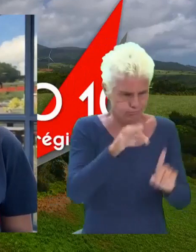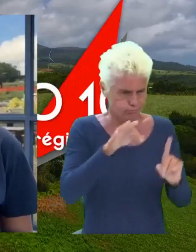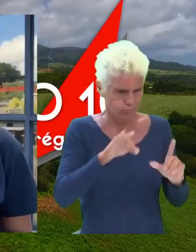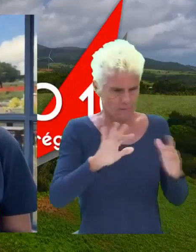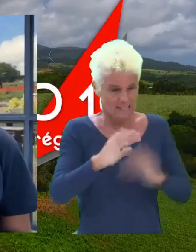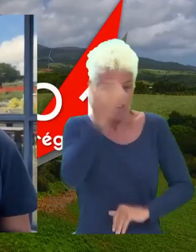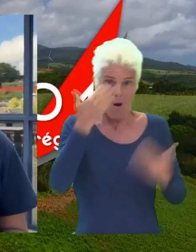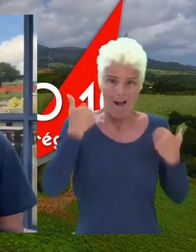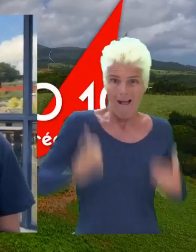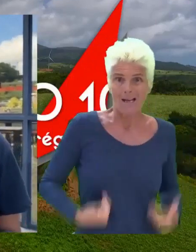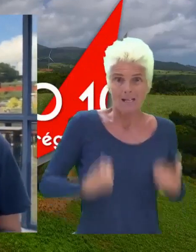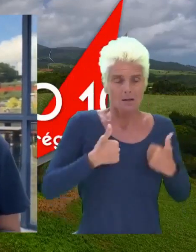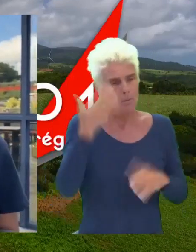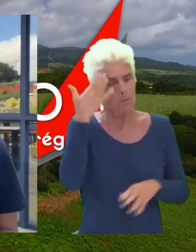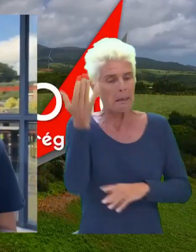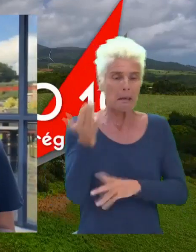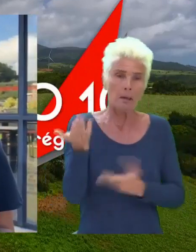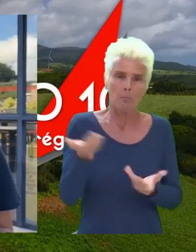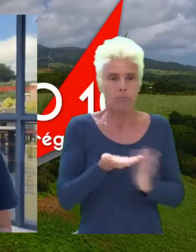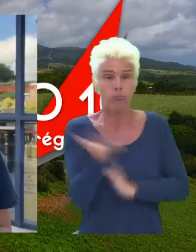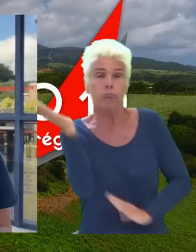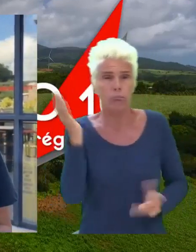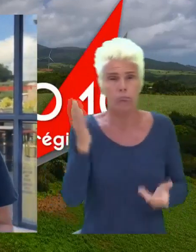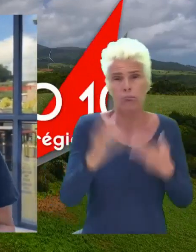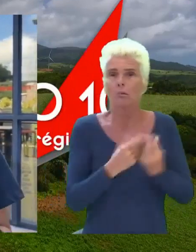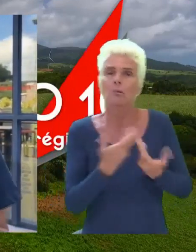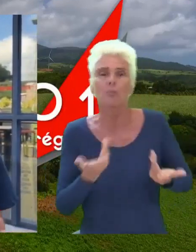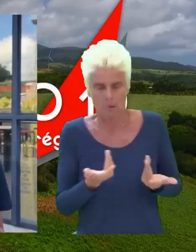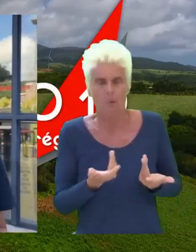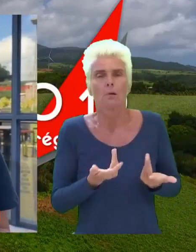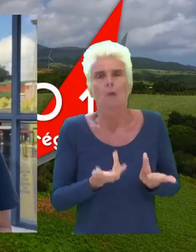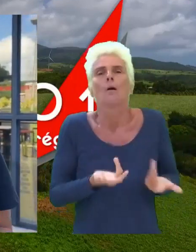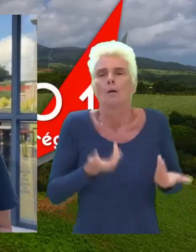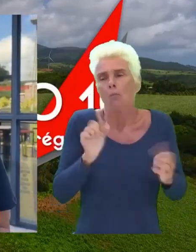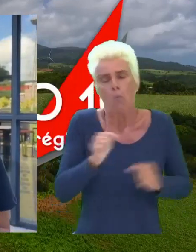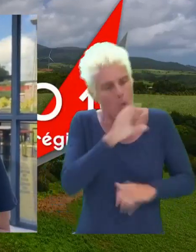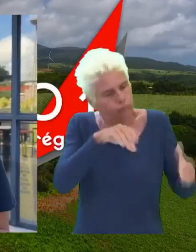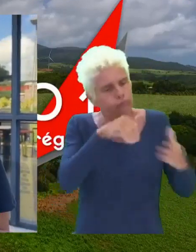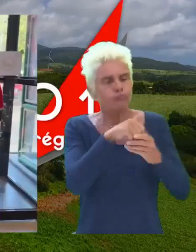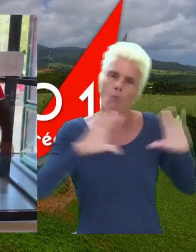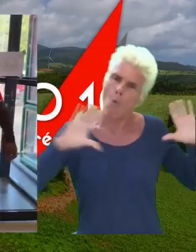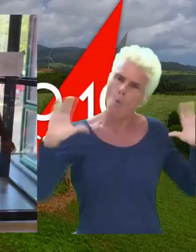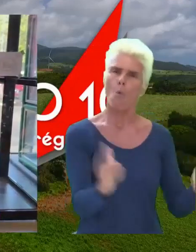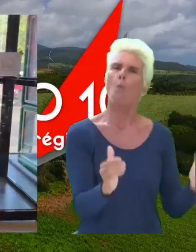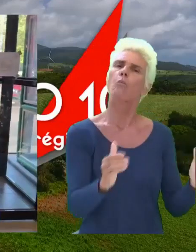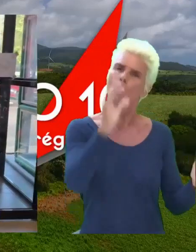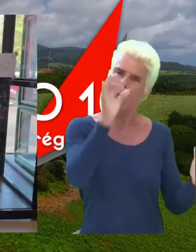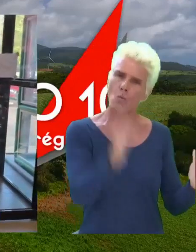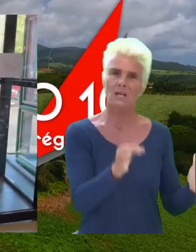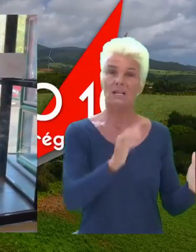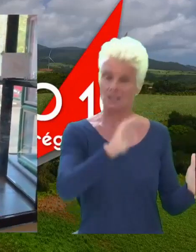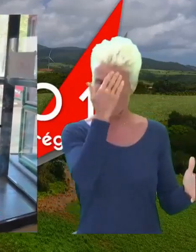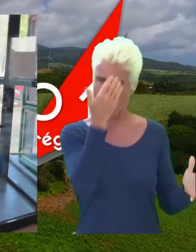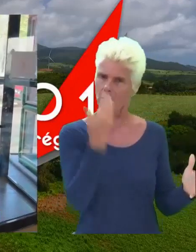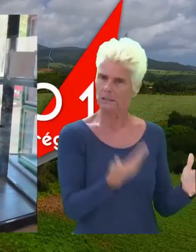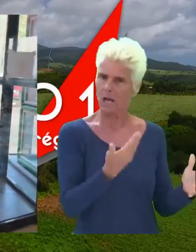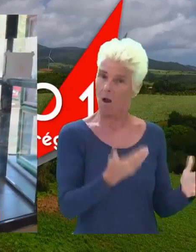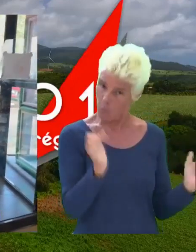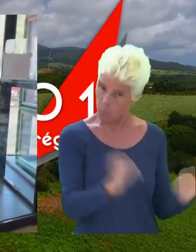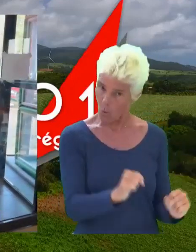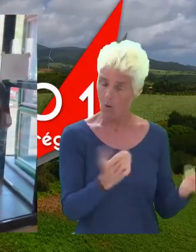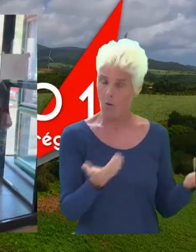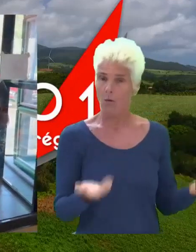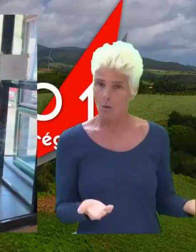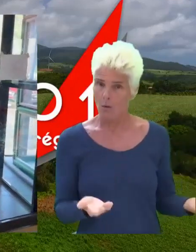savoir-être c'est vraiment de savoir est-ce que ils sonont ils peuvent s'intégrer dans un collège est-ce que aussi ce sont des personnes en